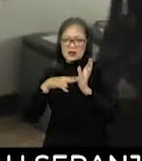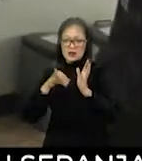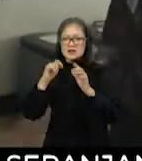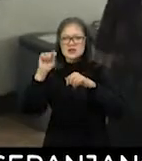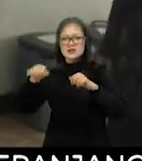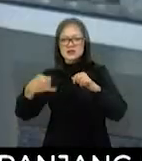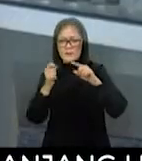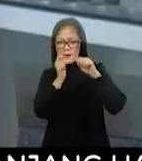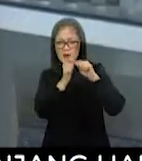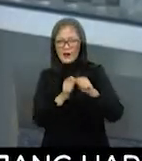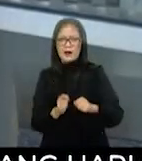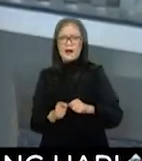anews melaporkan